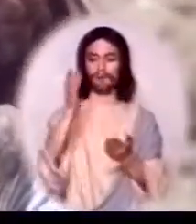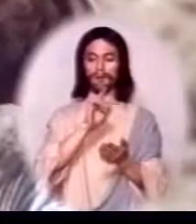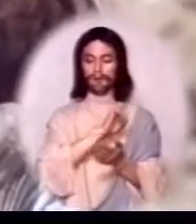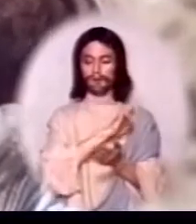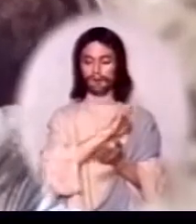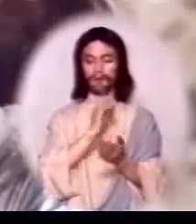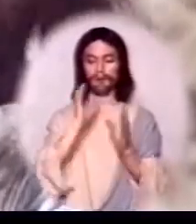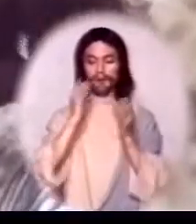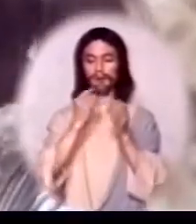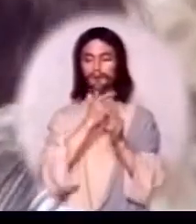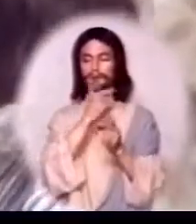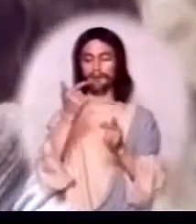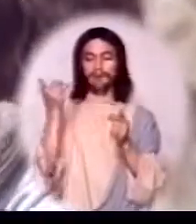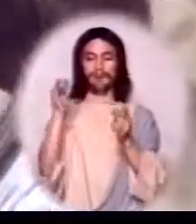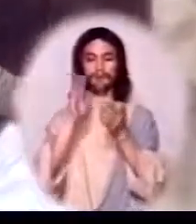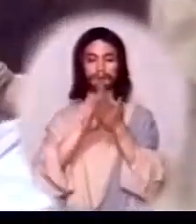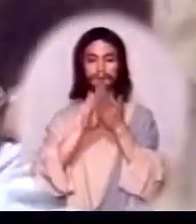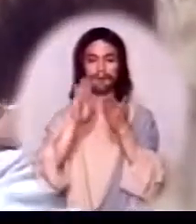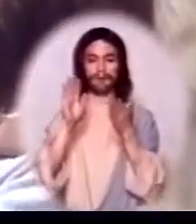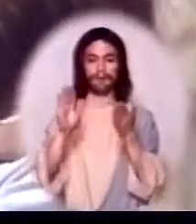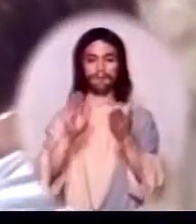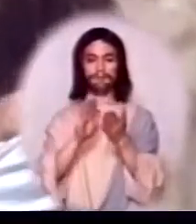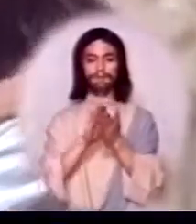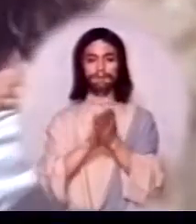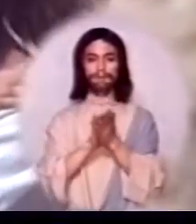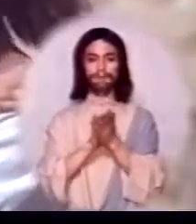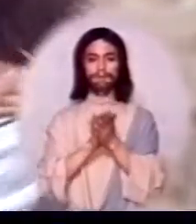중 가장 작은 자가 가장 큰 자이니라.